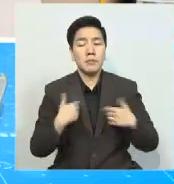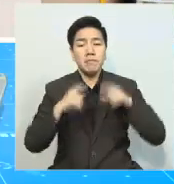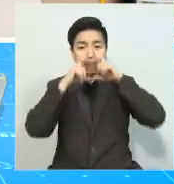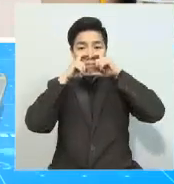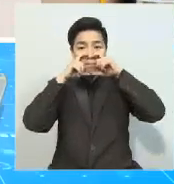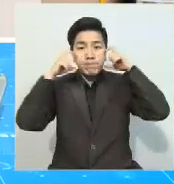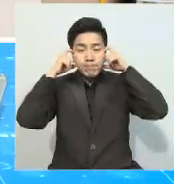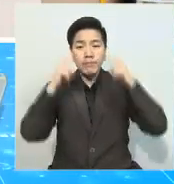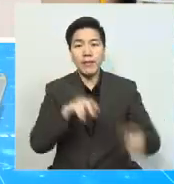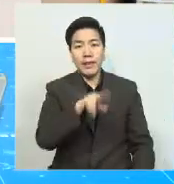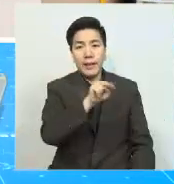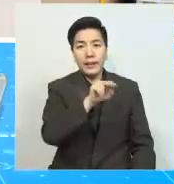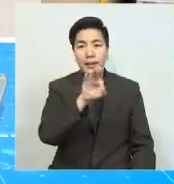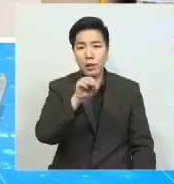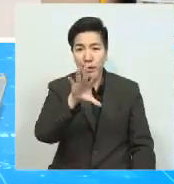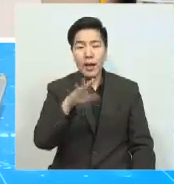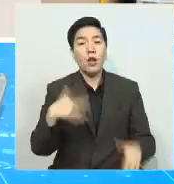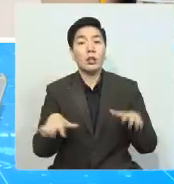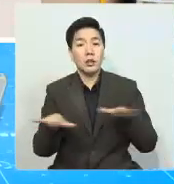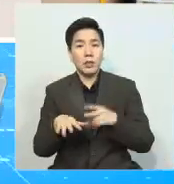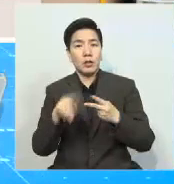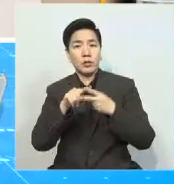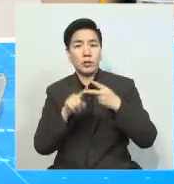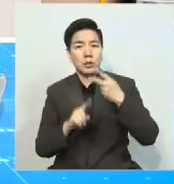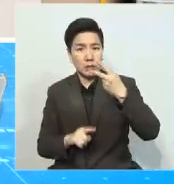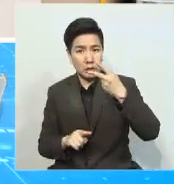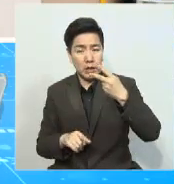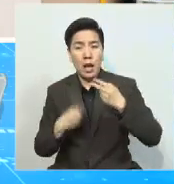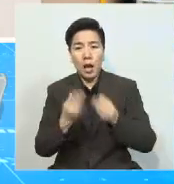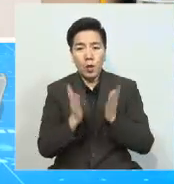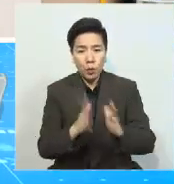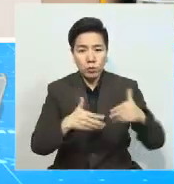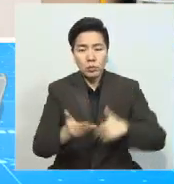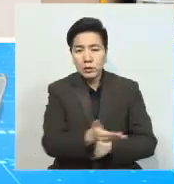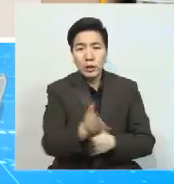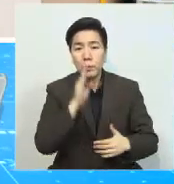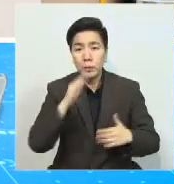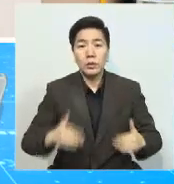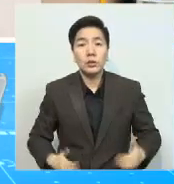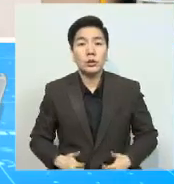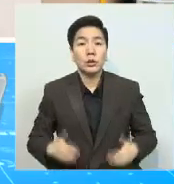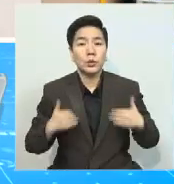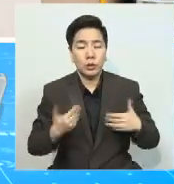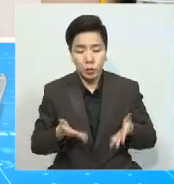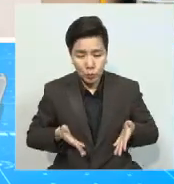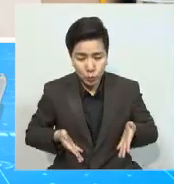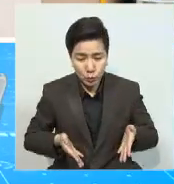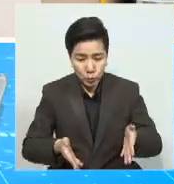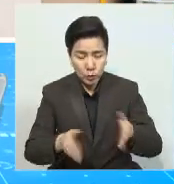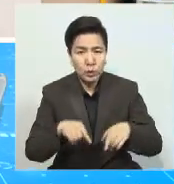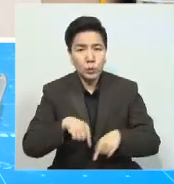ากทั้ง N95 และหน้ากากธรรมดาเพื่อให้พี่น้องประชาชนส่วนหนึ่งนะครับที่ใช้ชีวิตข้างถนนอย่าง